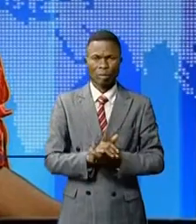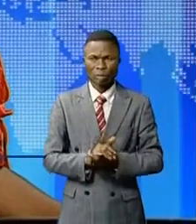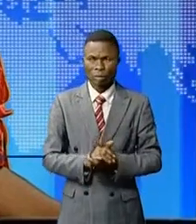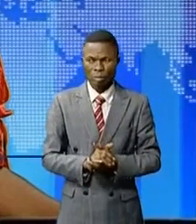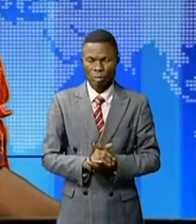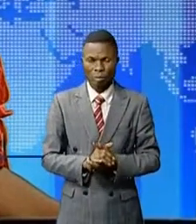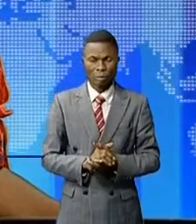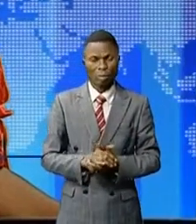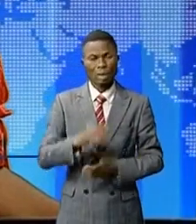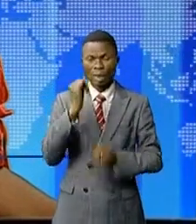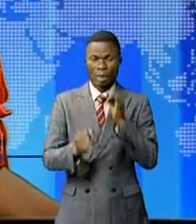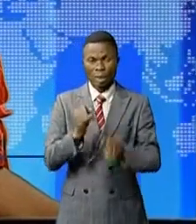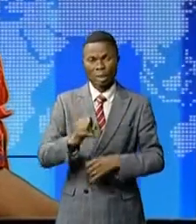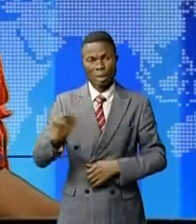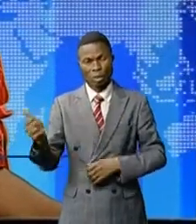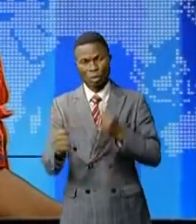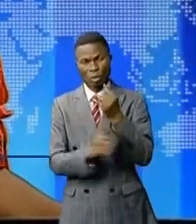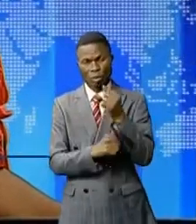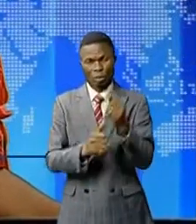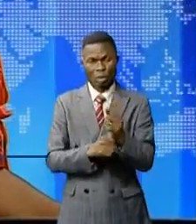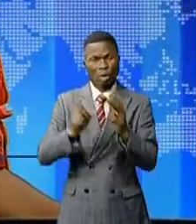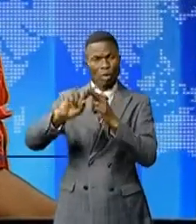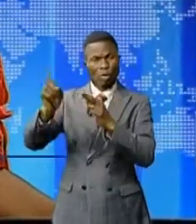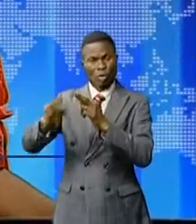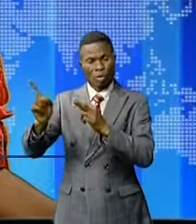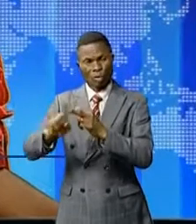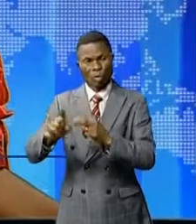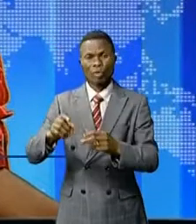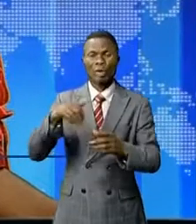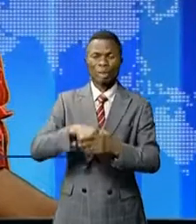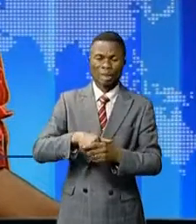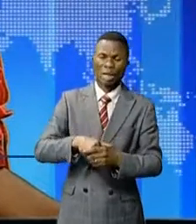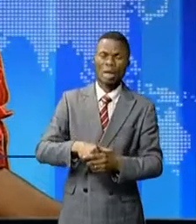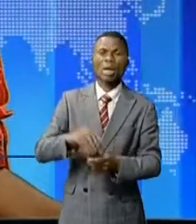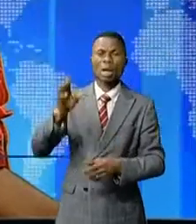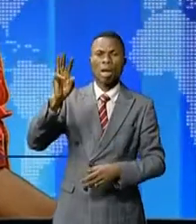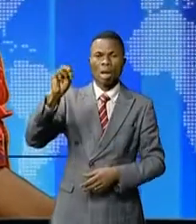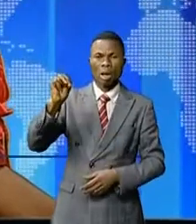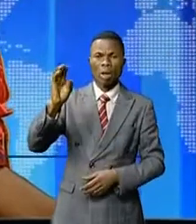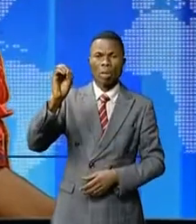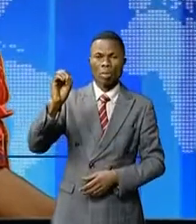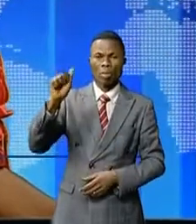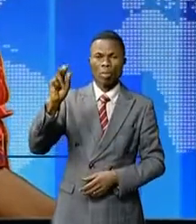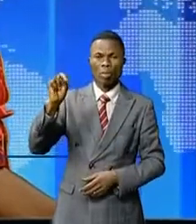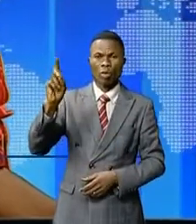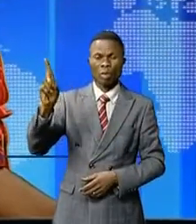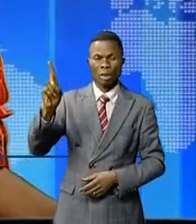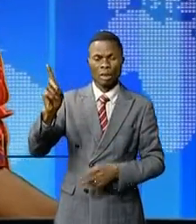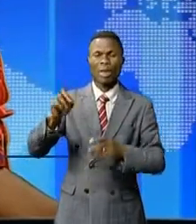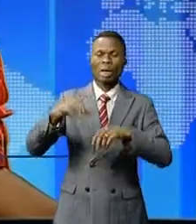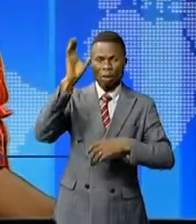Si certaines personnes quittent Mwanda dans le Congo central pour se faire soigner ailleurs, c'est simplement à cause de l'état piteux